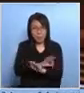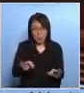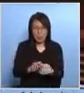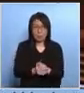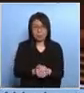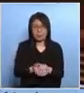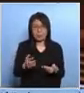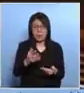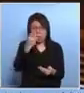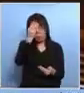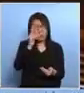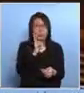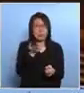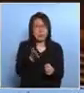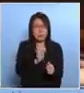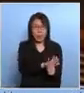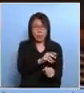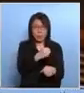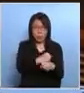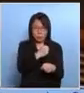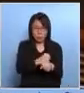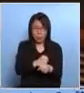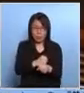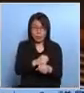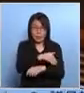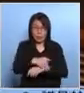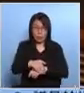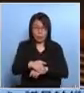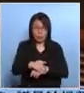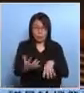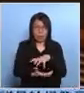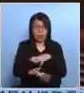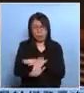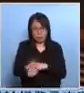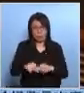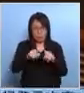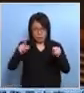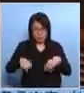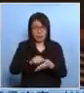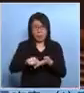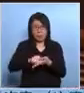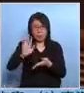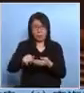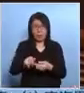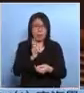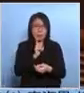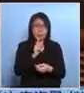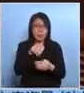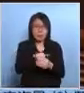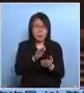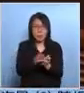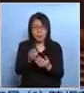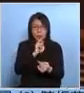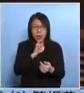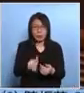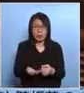劃嚇，而家唔使咁複雜嘅系統啦，填張 form 啊，因為其實你係嗰個叫報銷啫嘛，保就業咪係